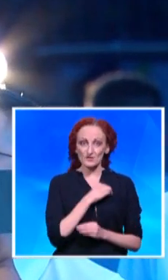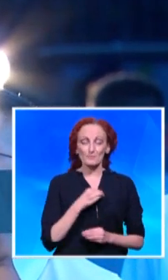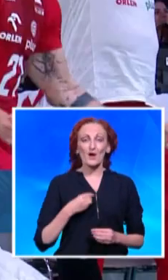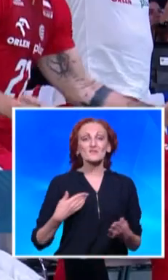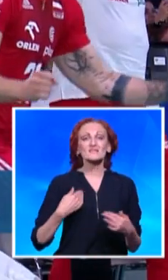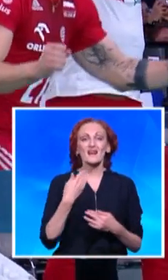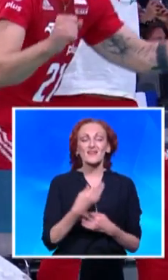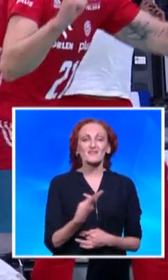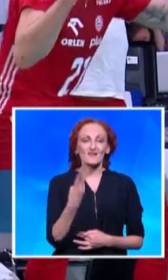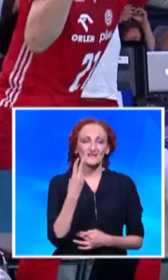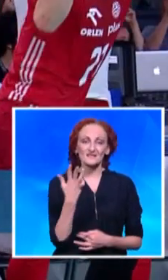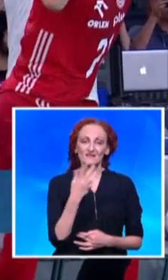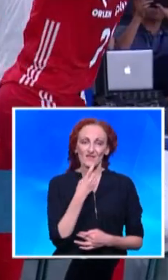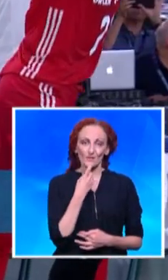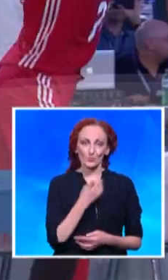2009 година.